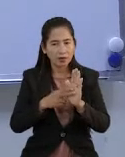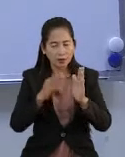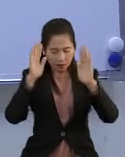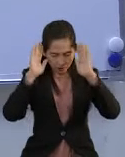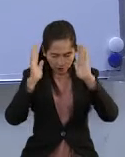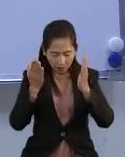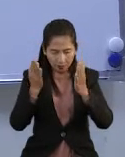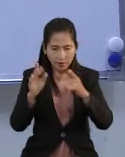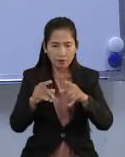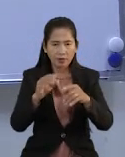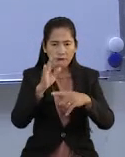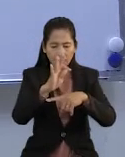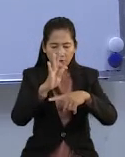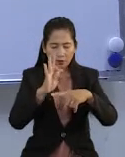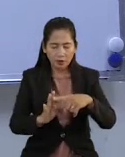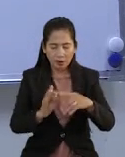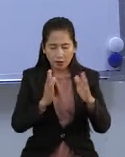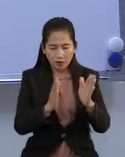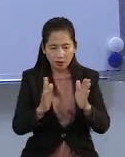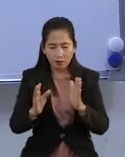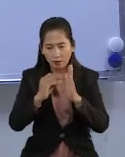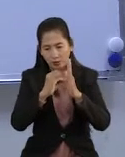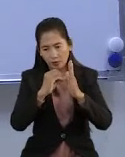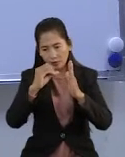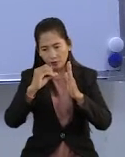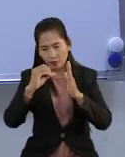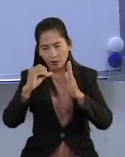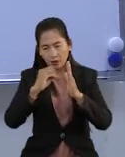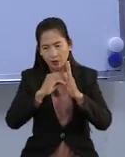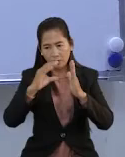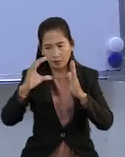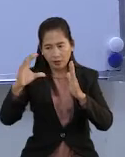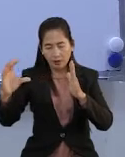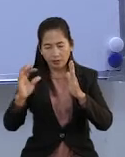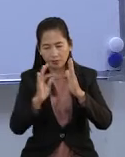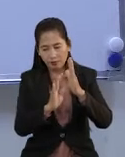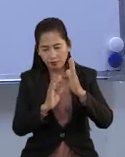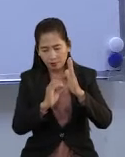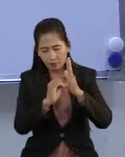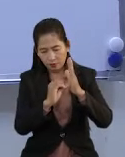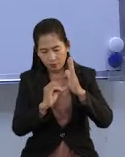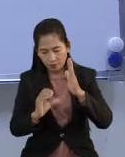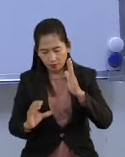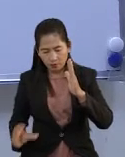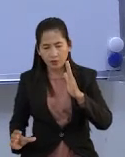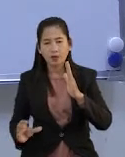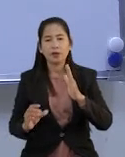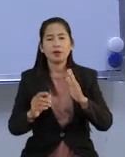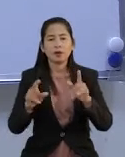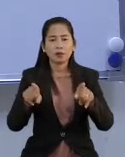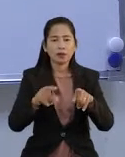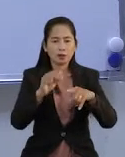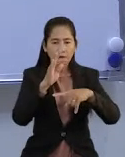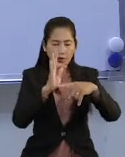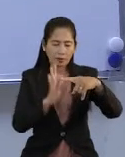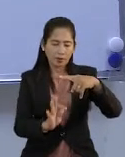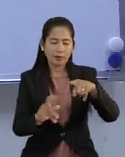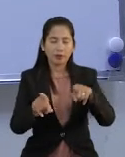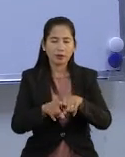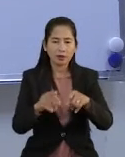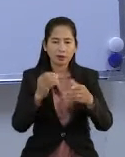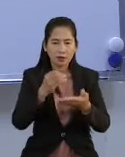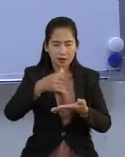điệp thiệp prophe nâng ca điệp lụm đạp prophe để miên thiệp bài đôi khnề hỏi chả chương sầm đạp nơi thay